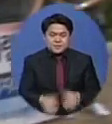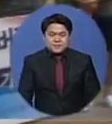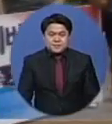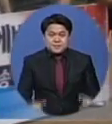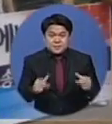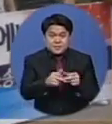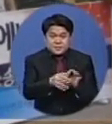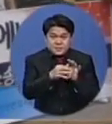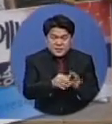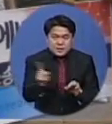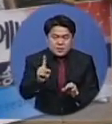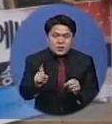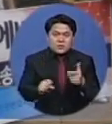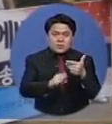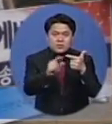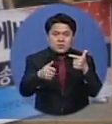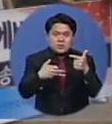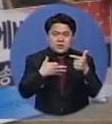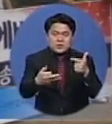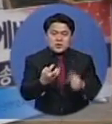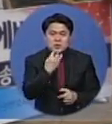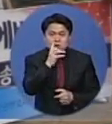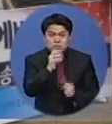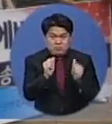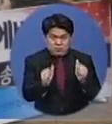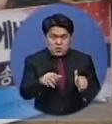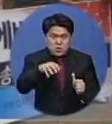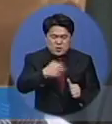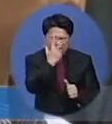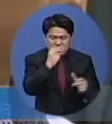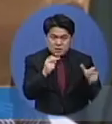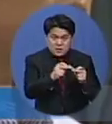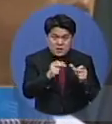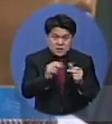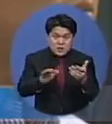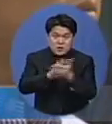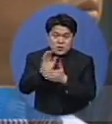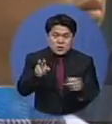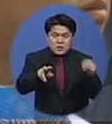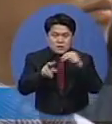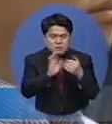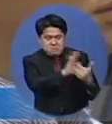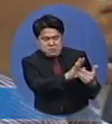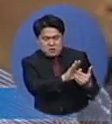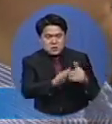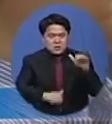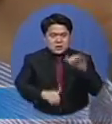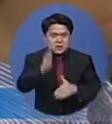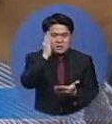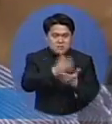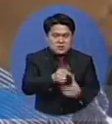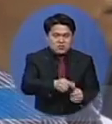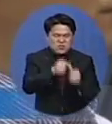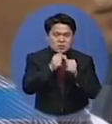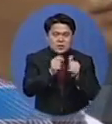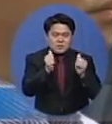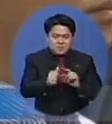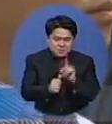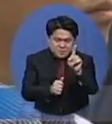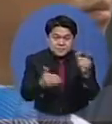장애계는 지난 19일 서울중앙지방법원에서 시각장애인 놀이기구 제한에 대한 차별구제 청구소장을